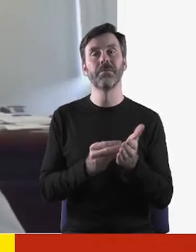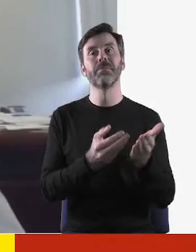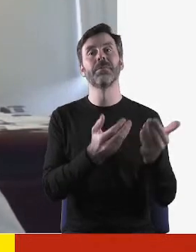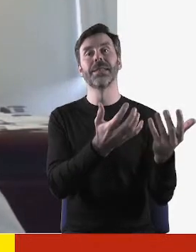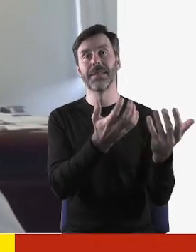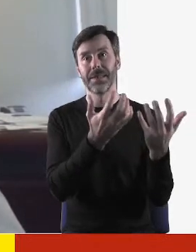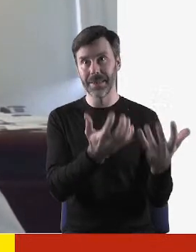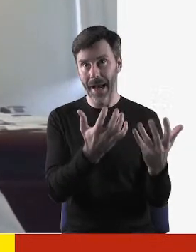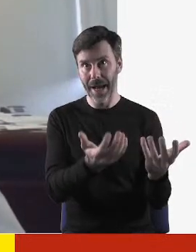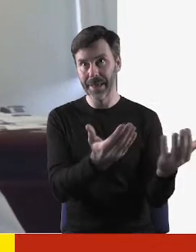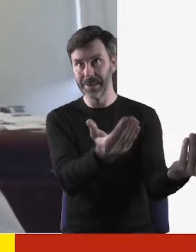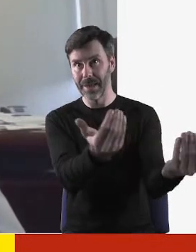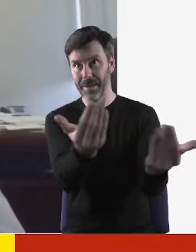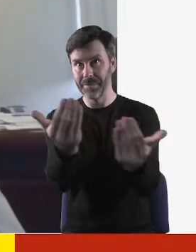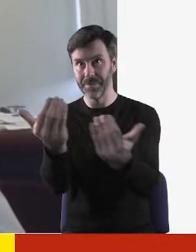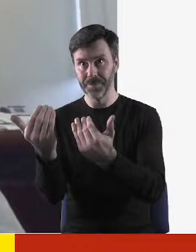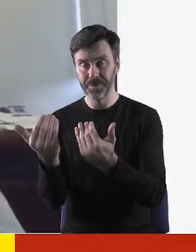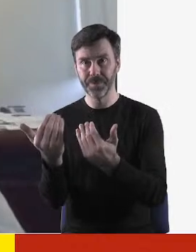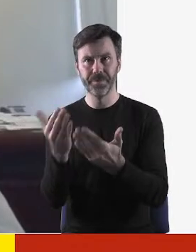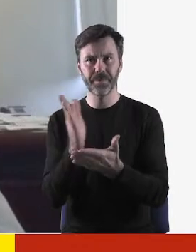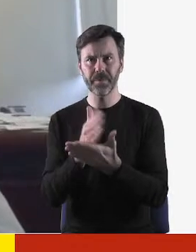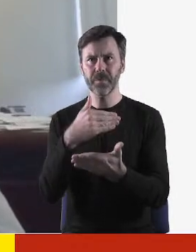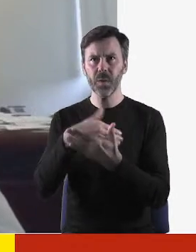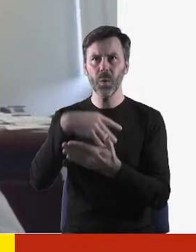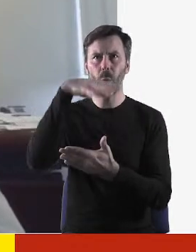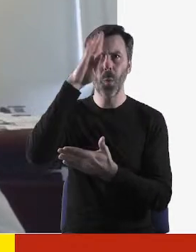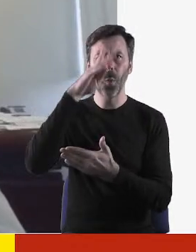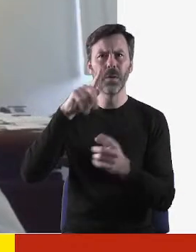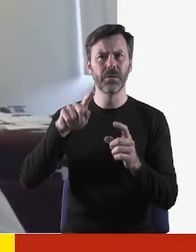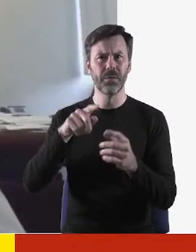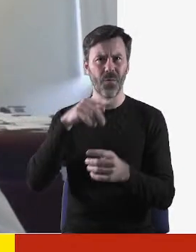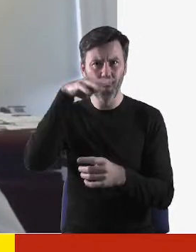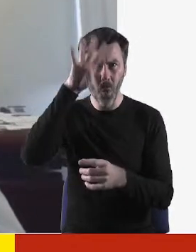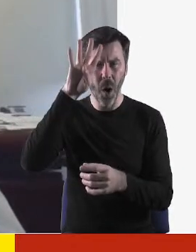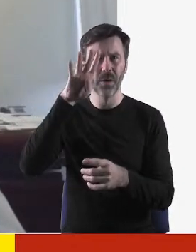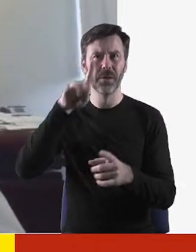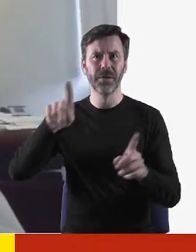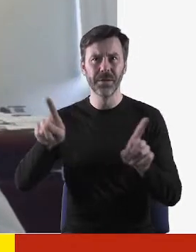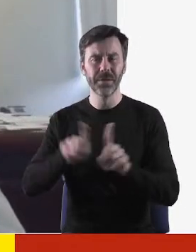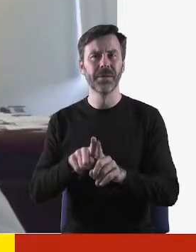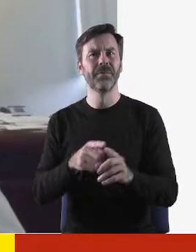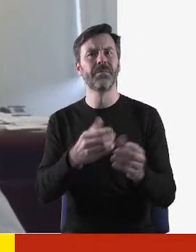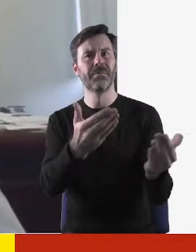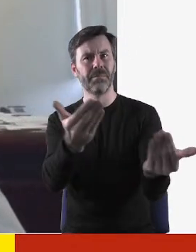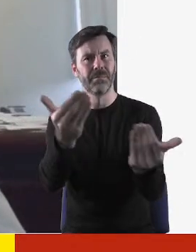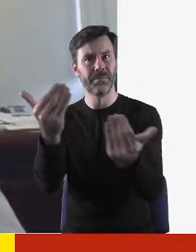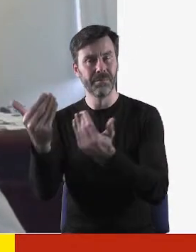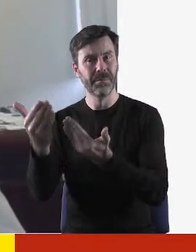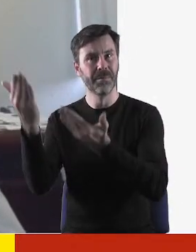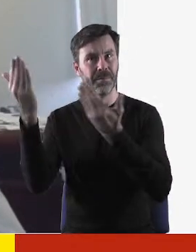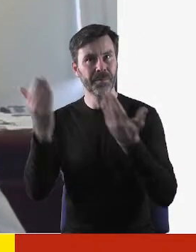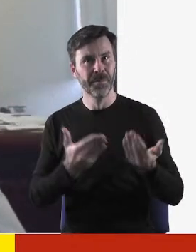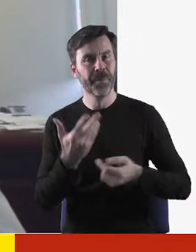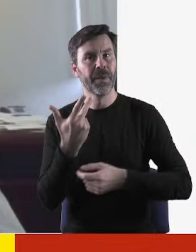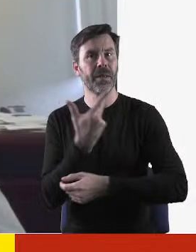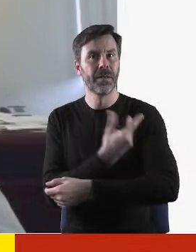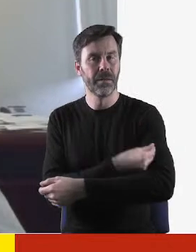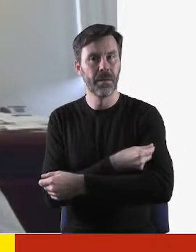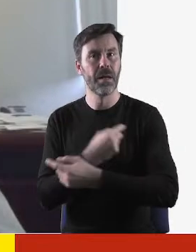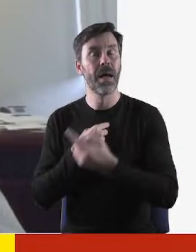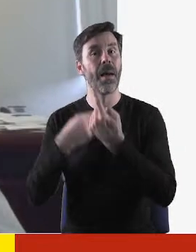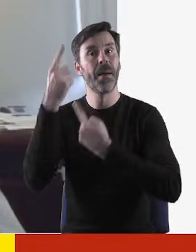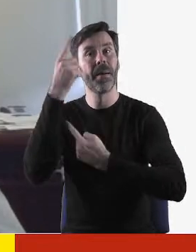naszych mieszkańców, czy to województwa, czy to nawet samej Łodzi, do zaszczepienia się i myślę, że to będzie